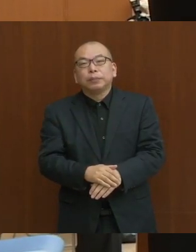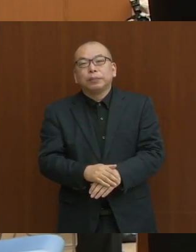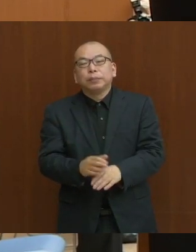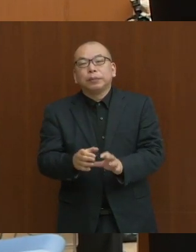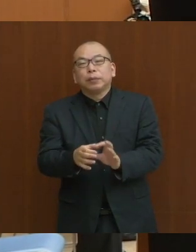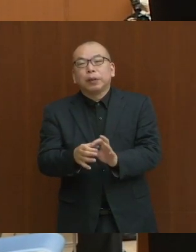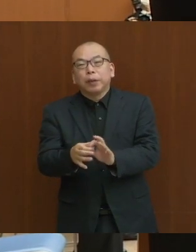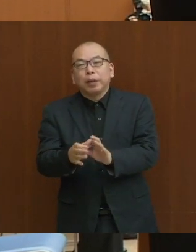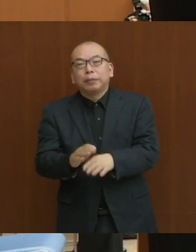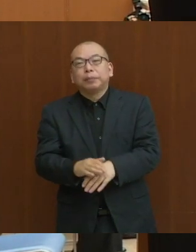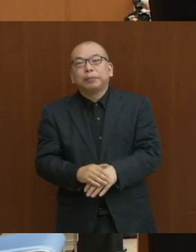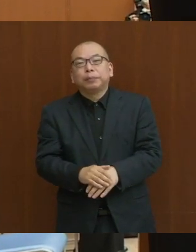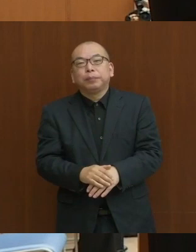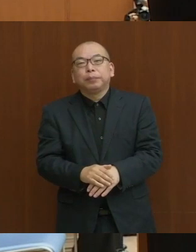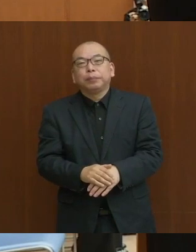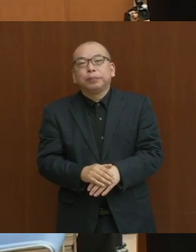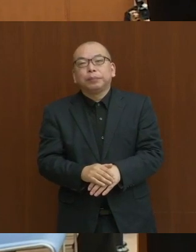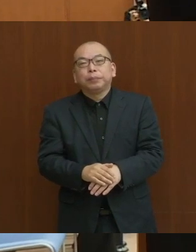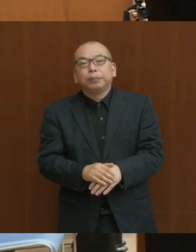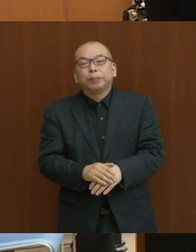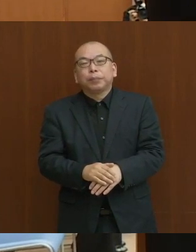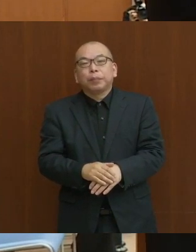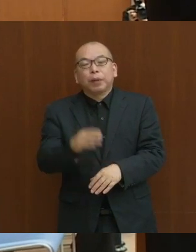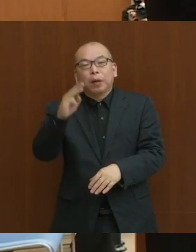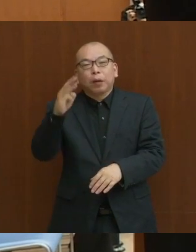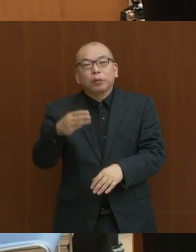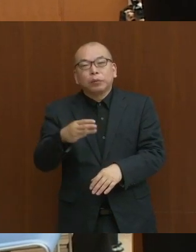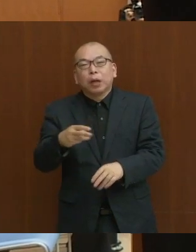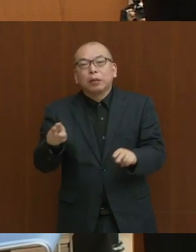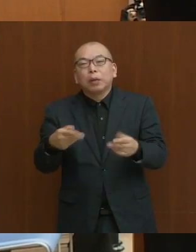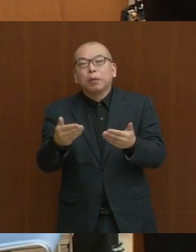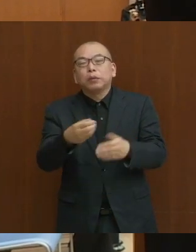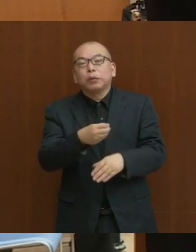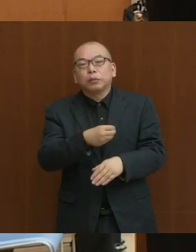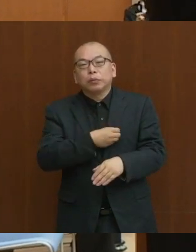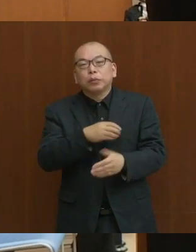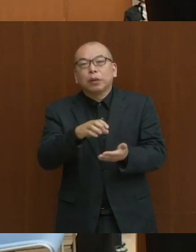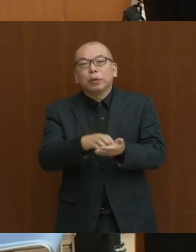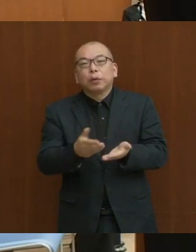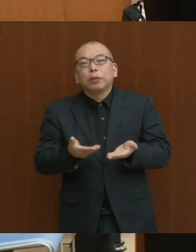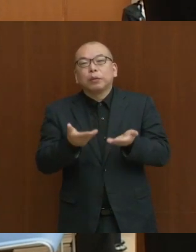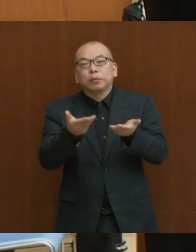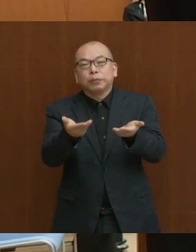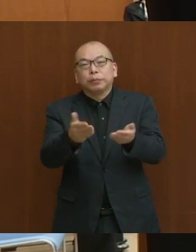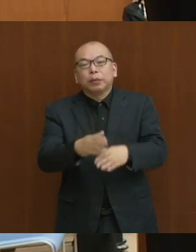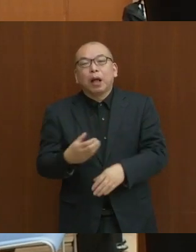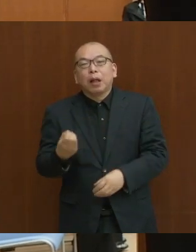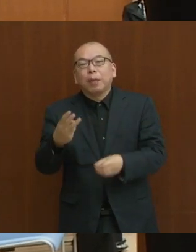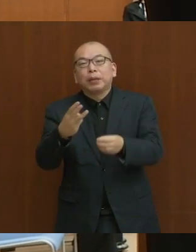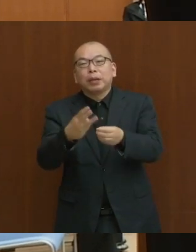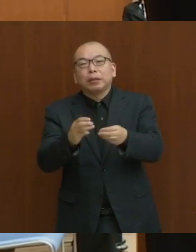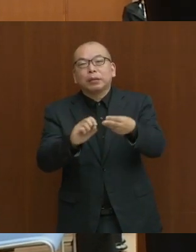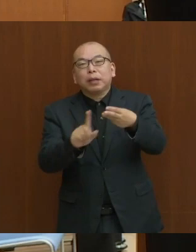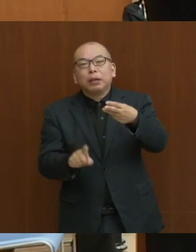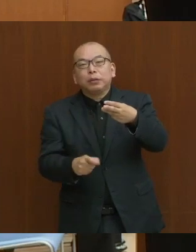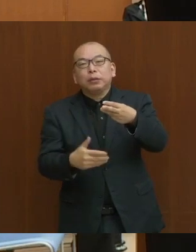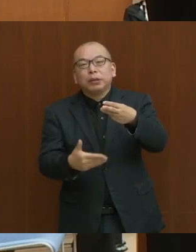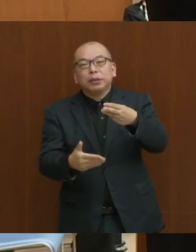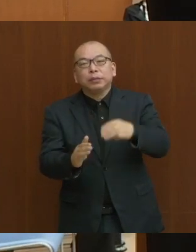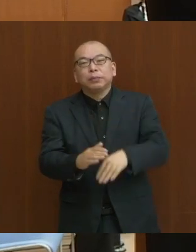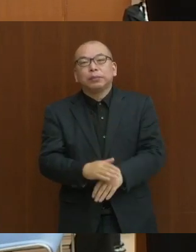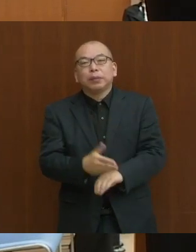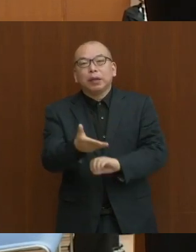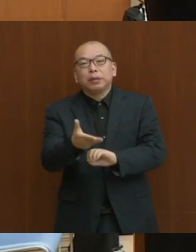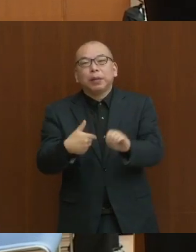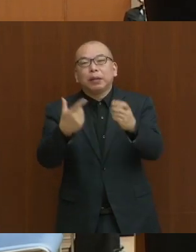したので教職修士専門職の学位を授与する。令和3年3月19日、